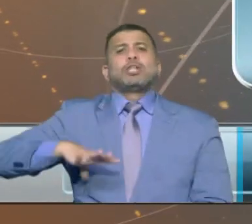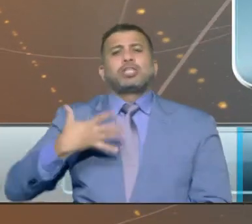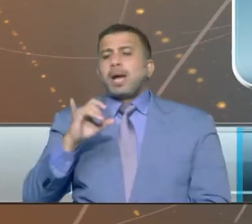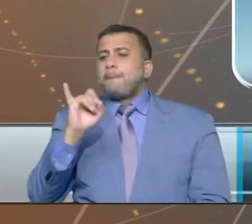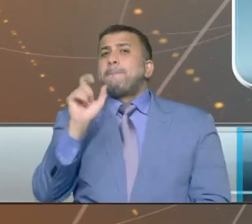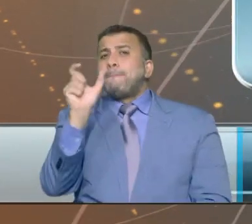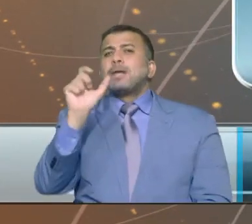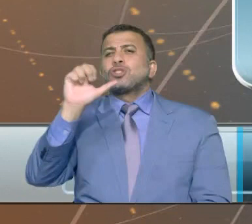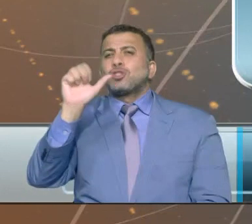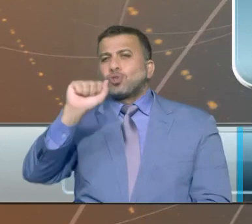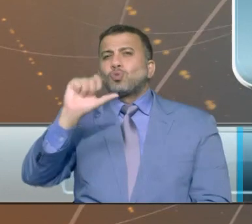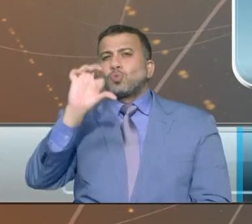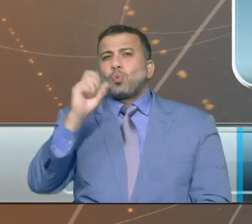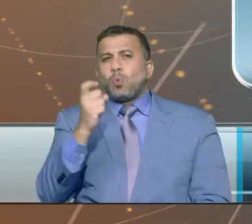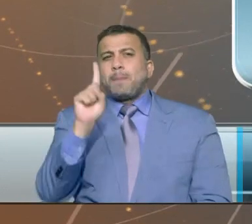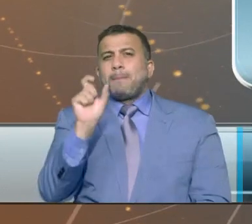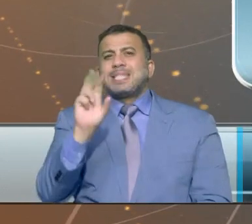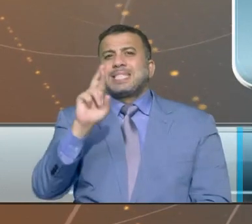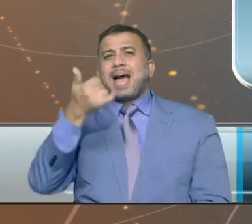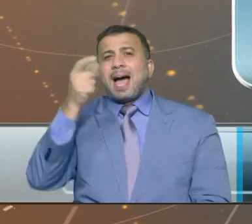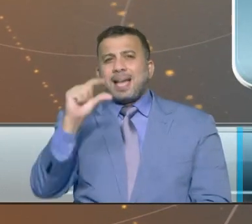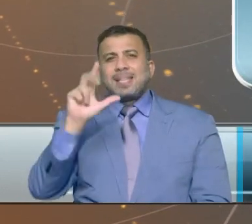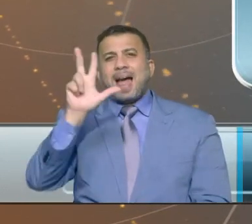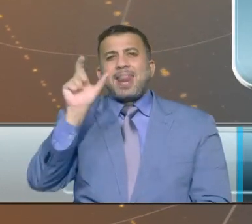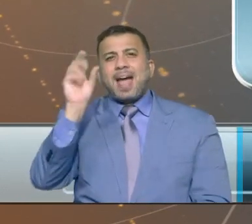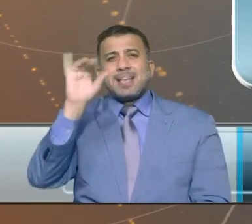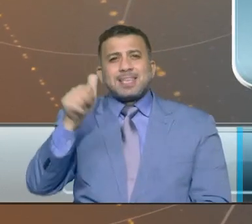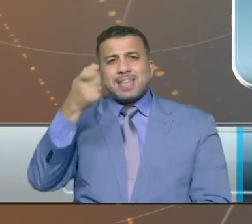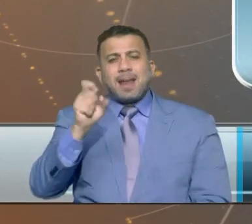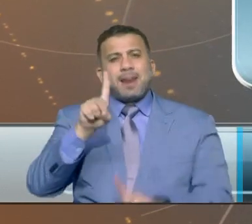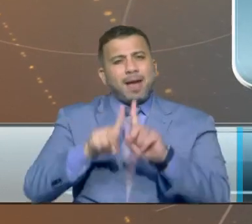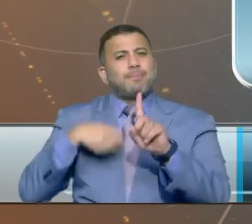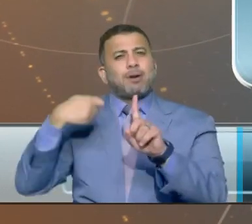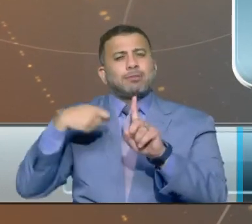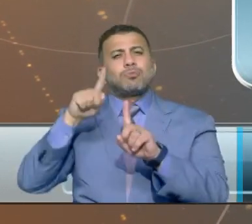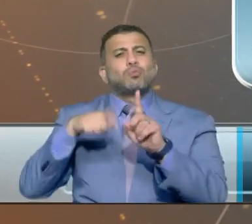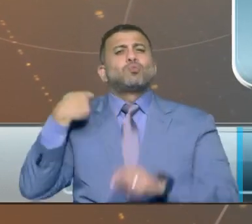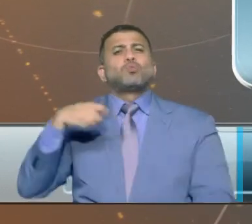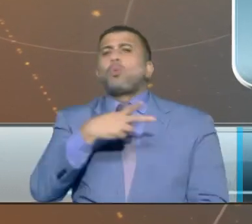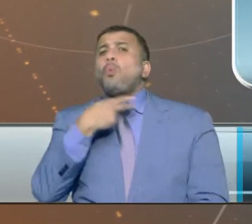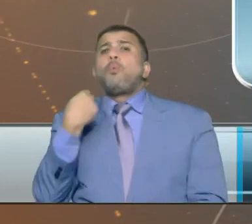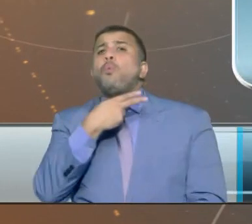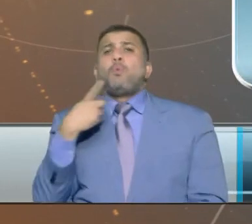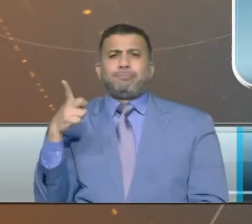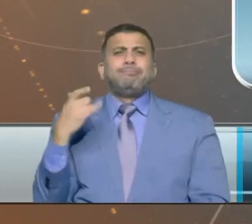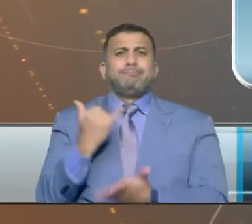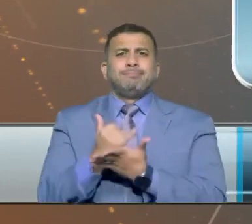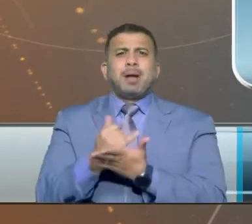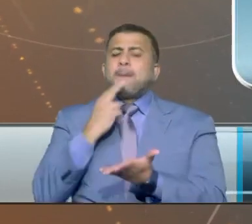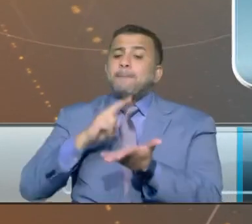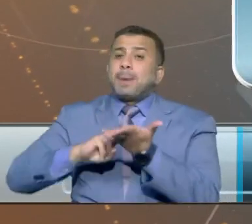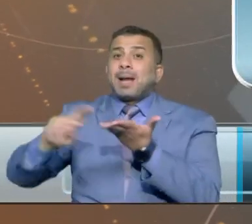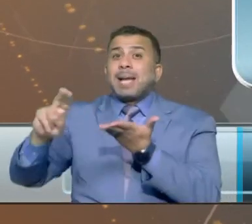حاكم دبي وسمو الشيخ منصور بن زايد ال نهيان نائب رئيس الدوله نائب رئيس الوزراء رئيس ديوان